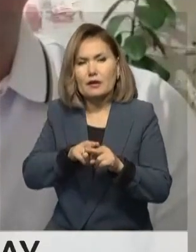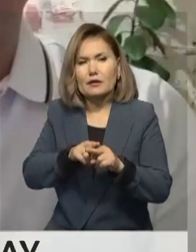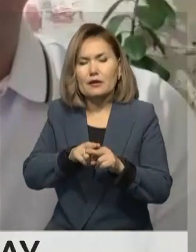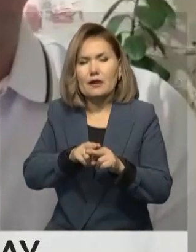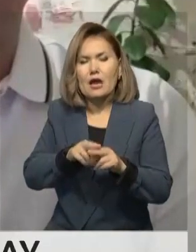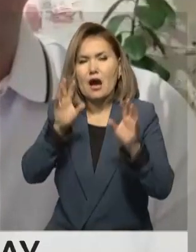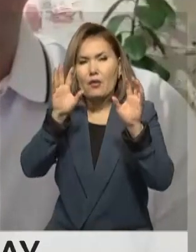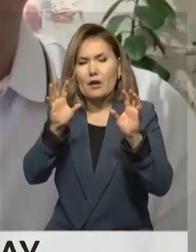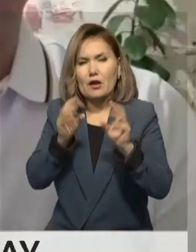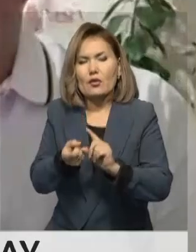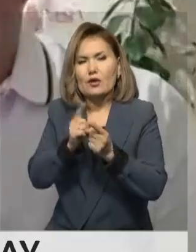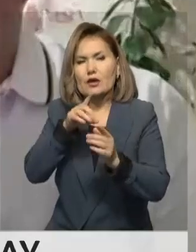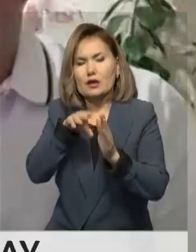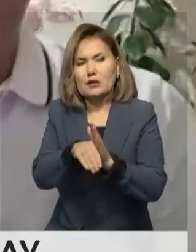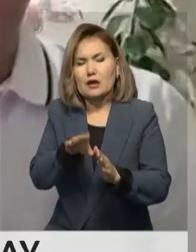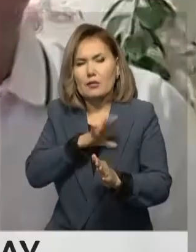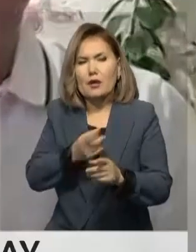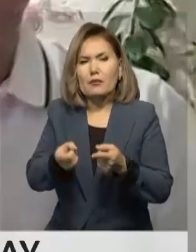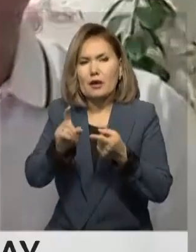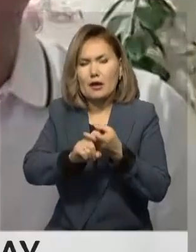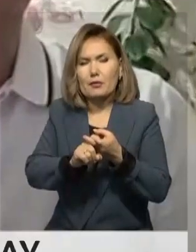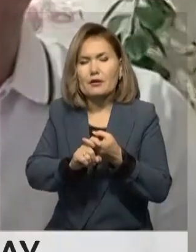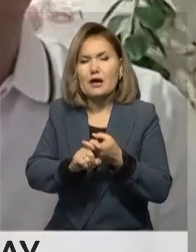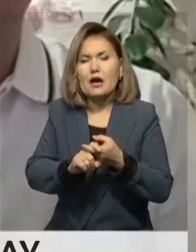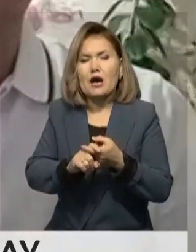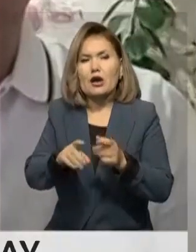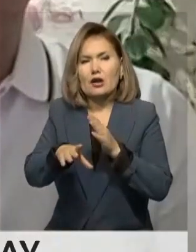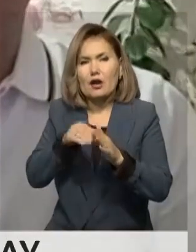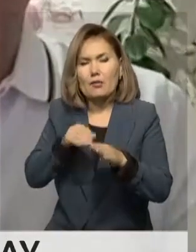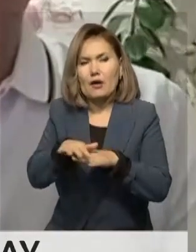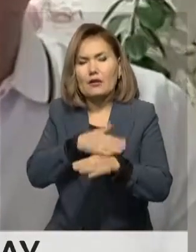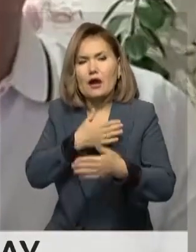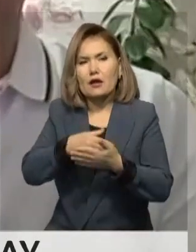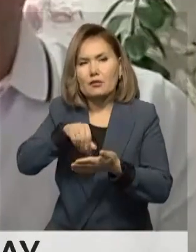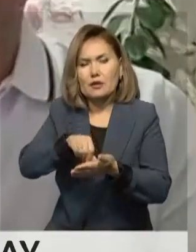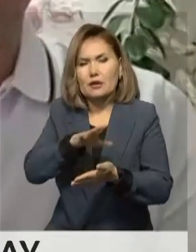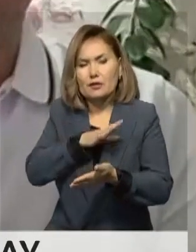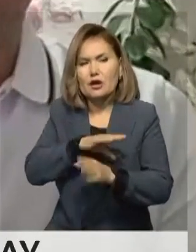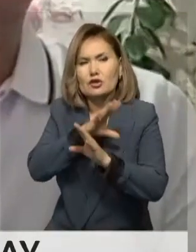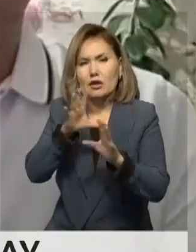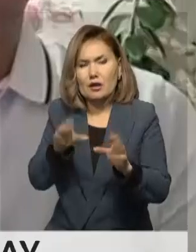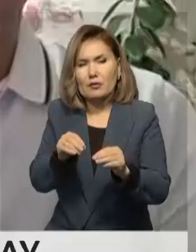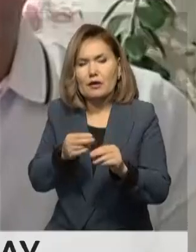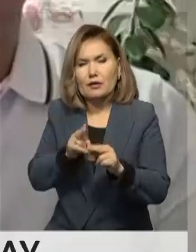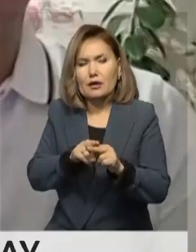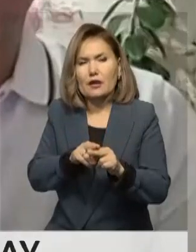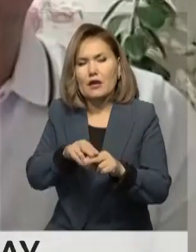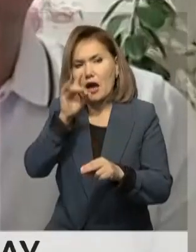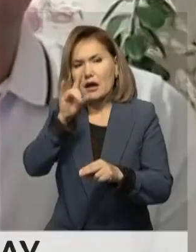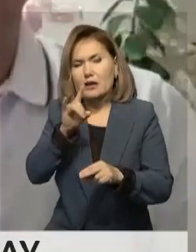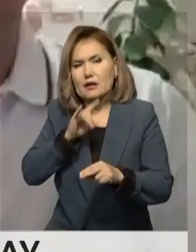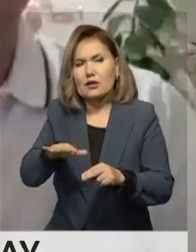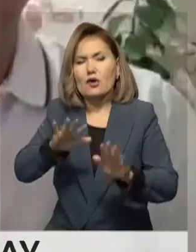алдында конституцияға өзгертуге байланысты референдум болды. Халық өте белсенді. Жалпы елде болып